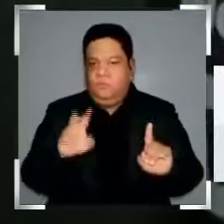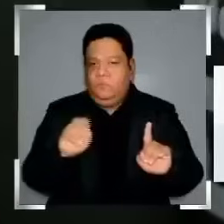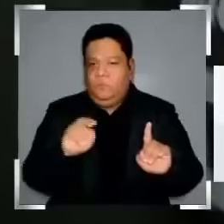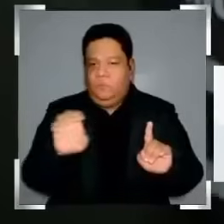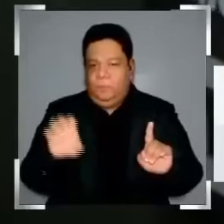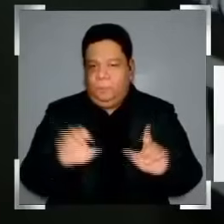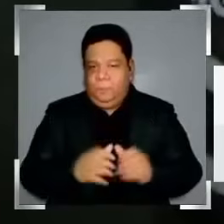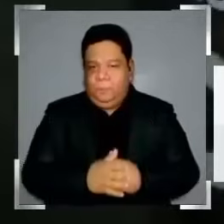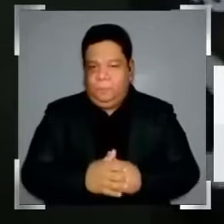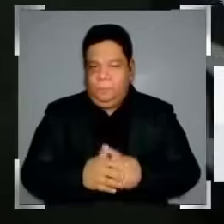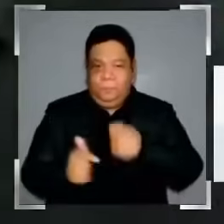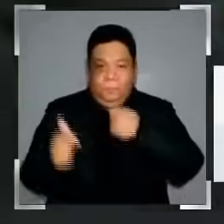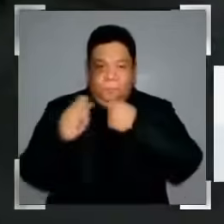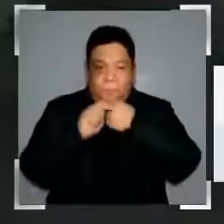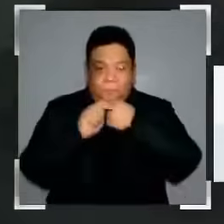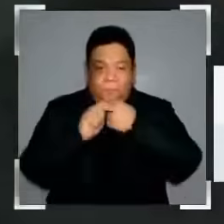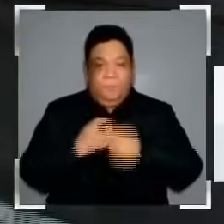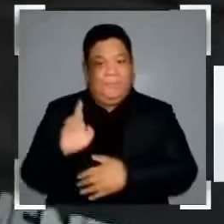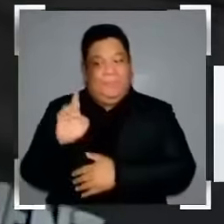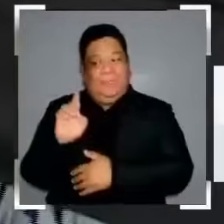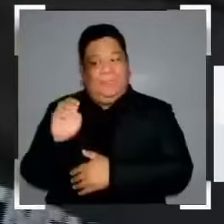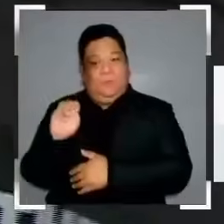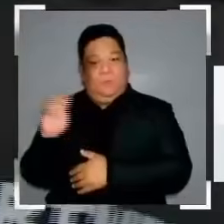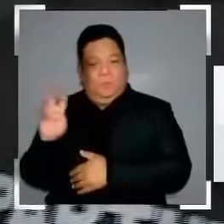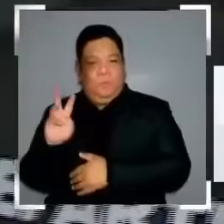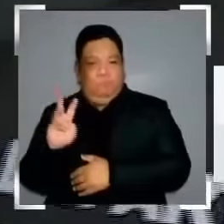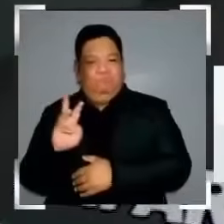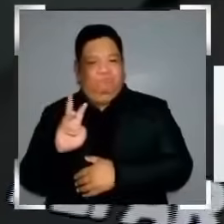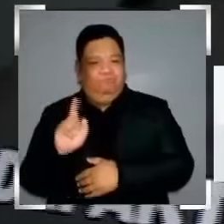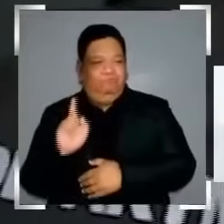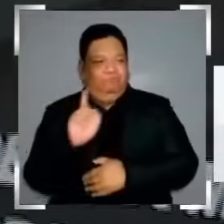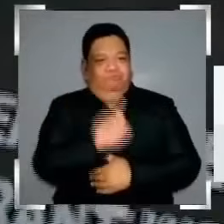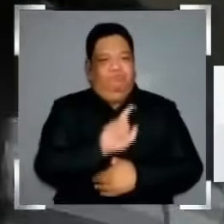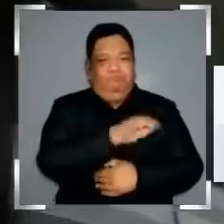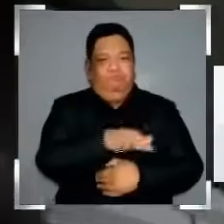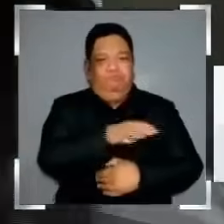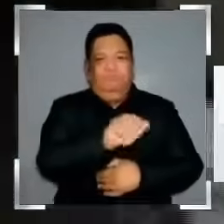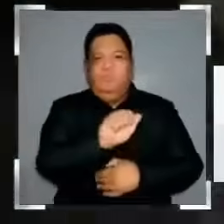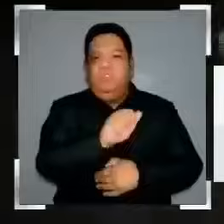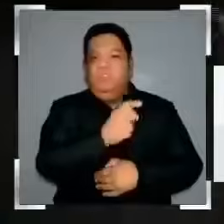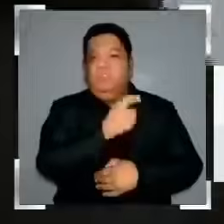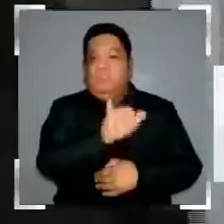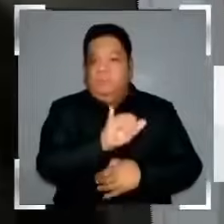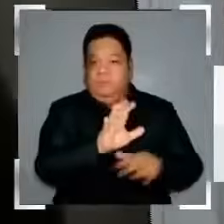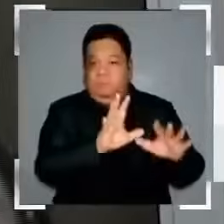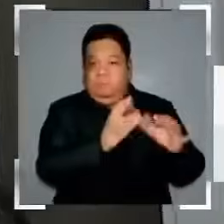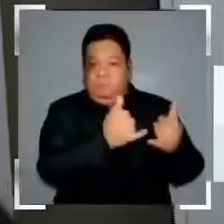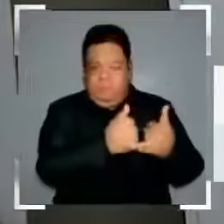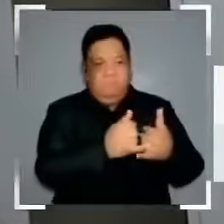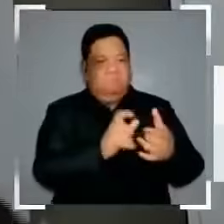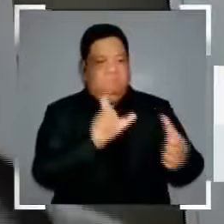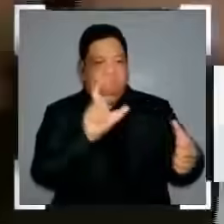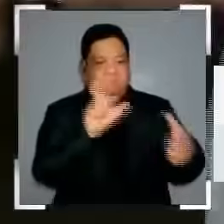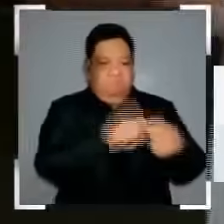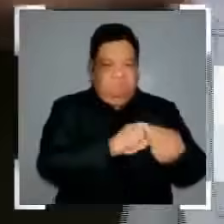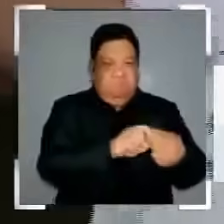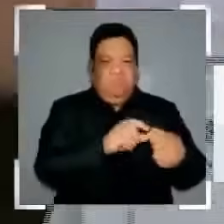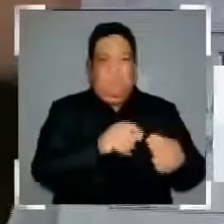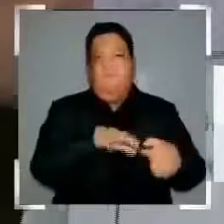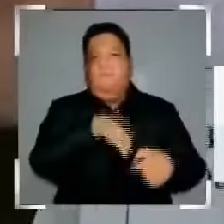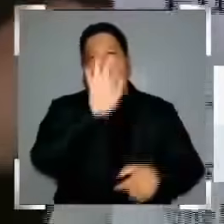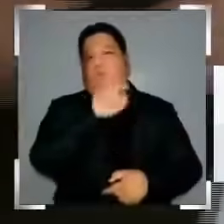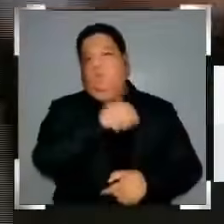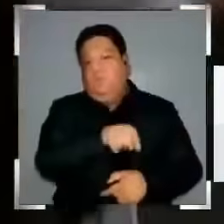Pinadlock ng Department of Migrant Workers ang tanggapan ng 11 CIS Immigration Services sa Maynila. Napatunayan daw nilang nagre-recruit ito ng